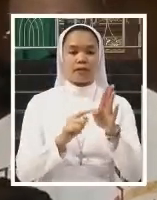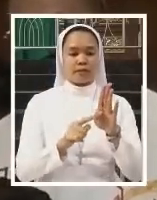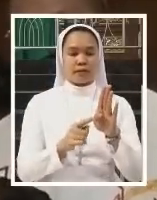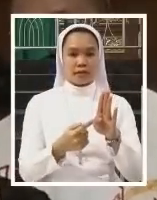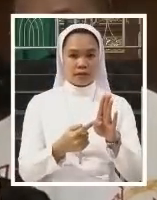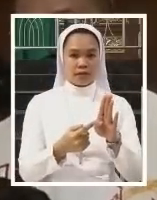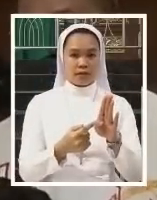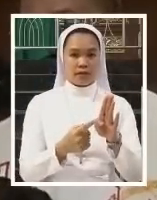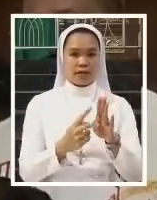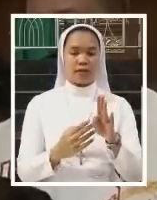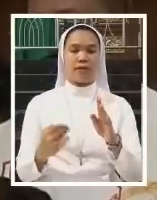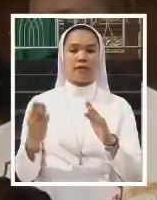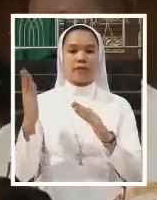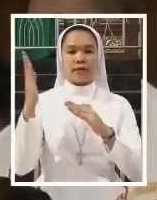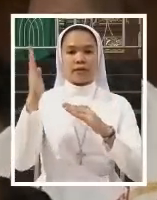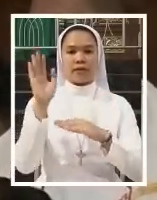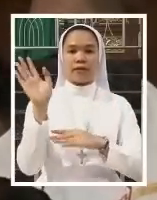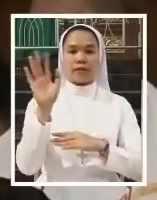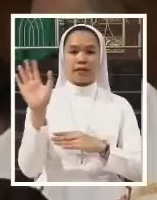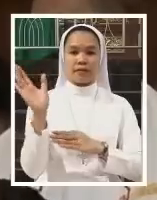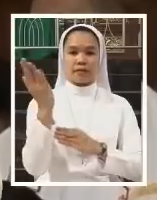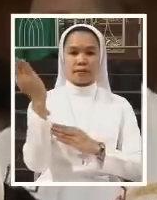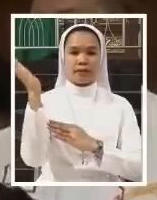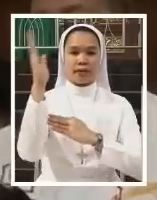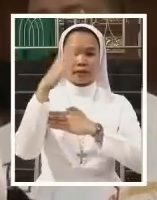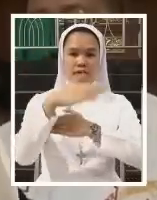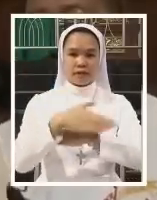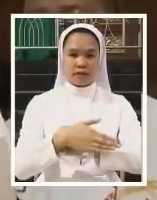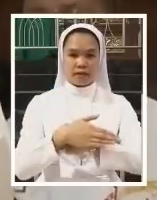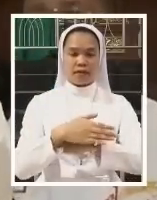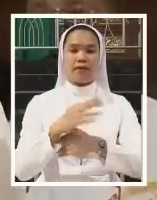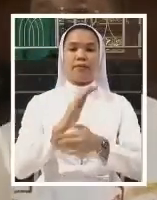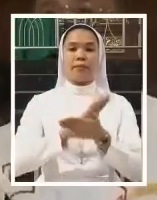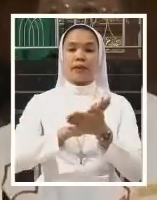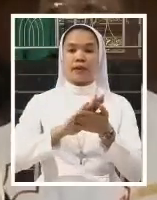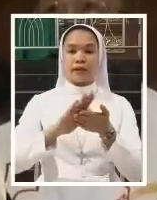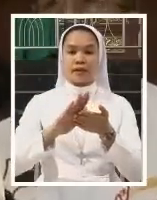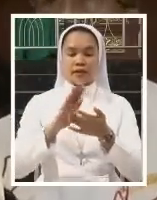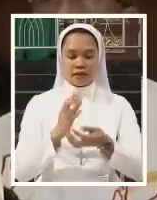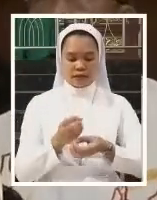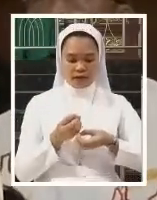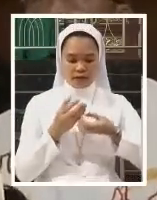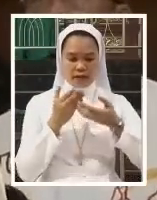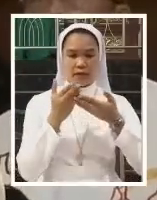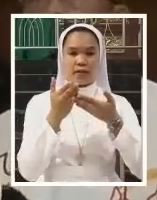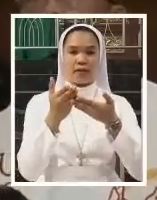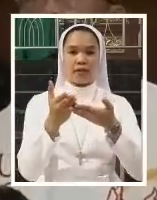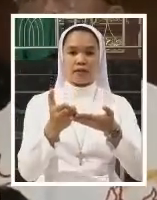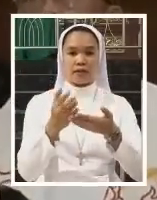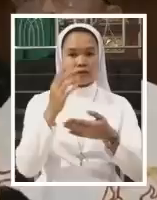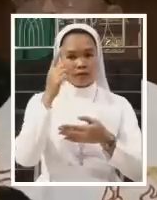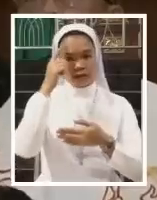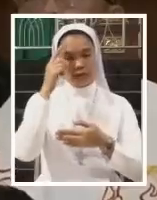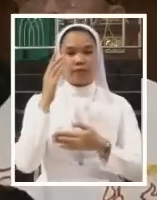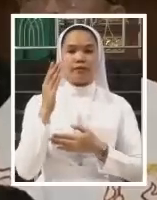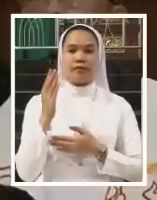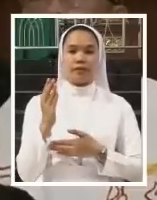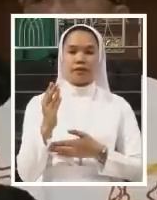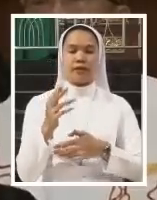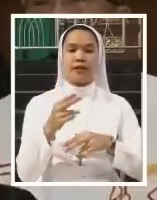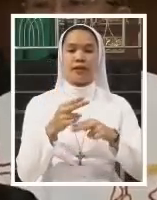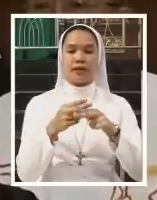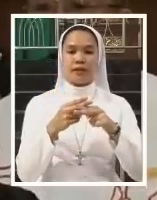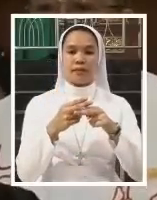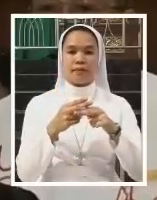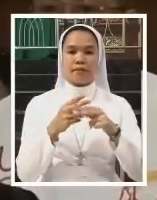pagsirang sagkod pagsulnop kang saldang, malinig na atang ikadulot sa imong ngaran.